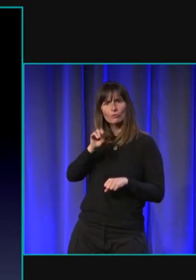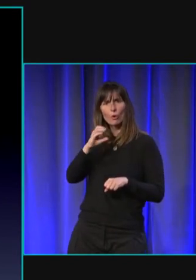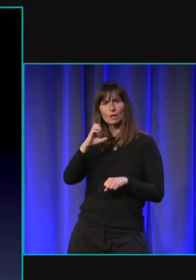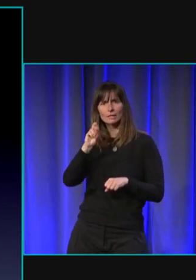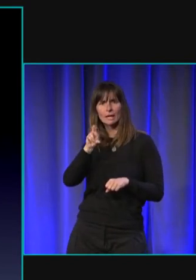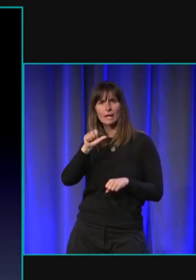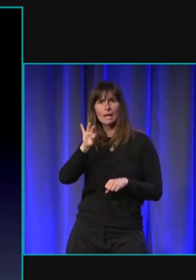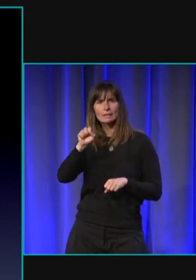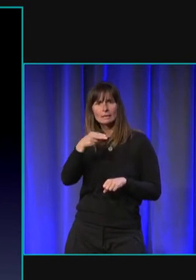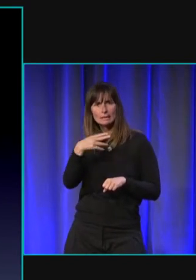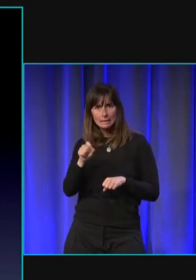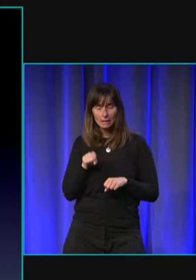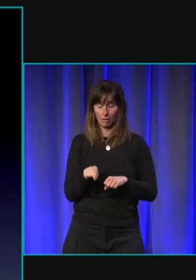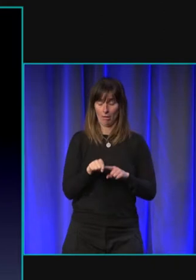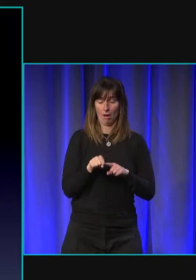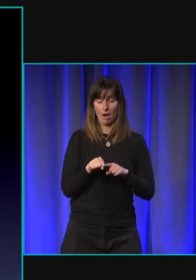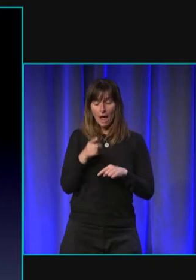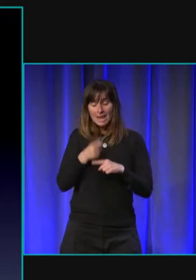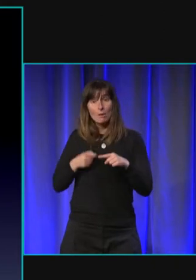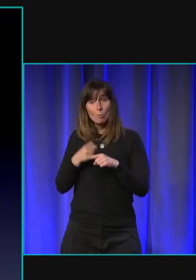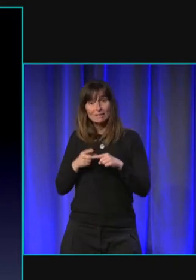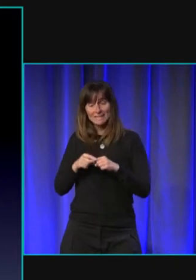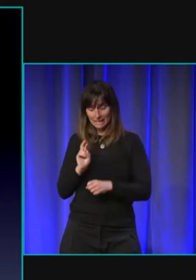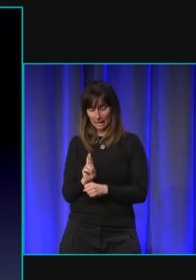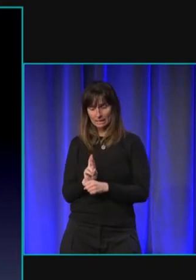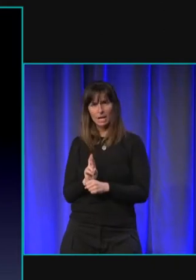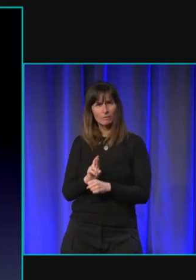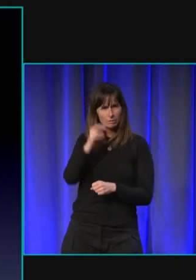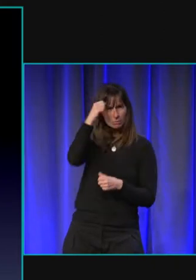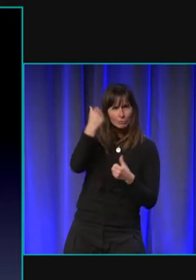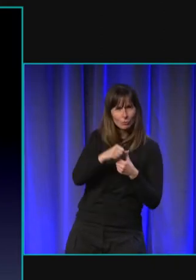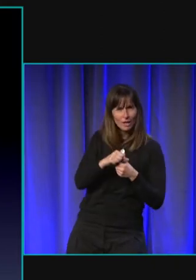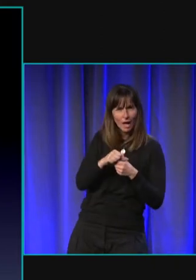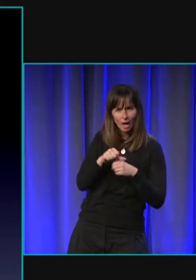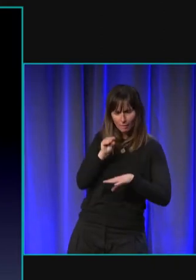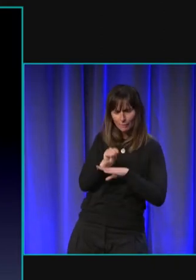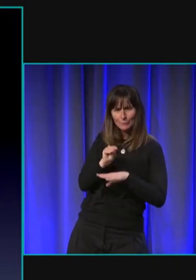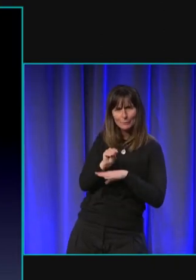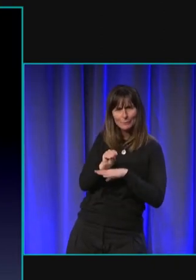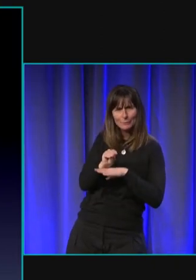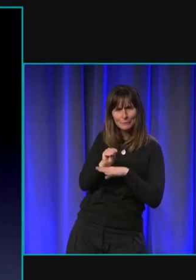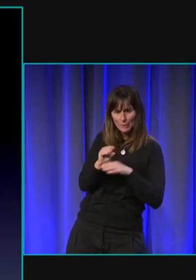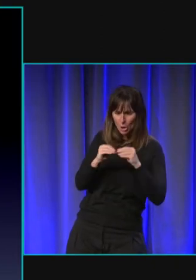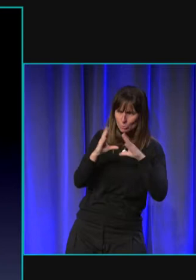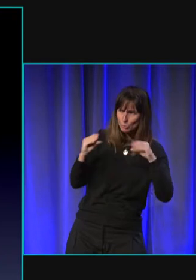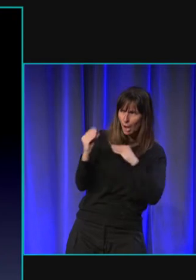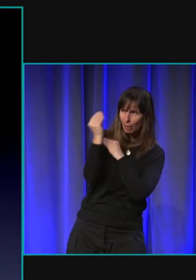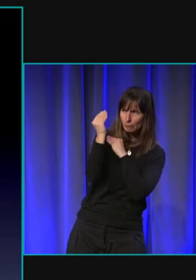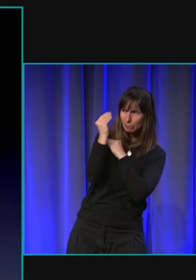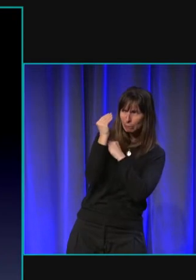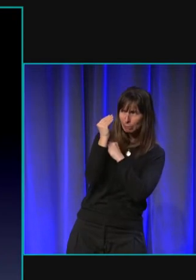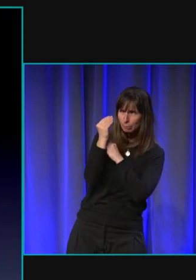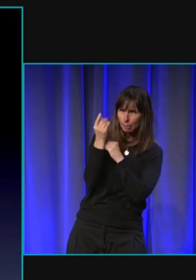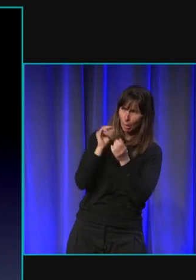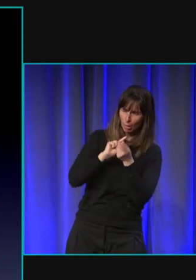des réserves en phosphocréatine. Hein, je vous rappelle que la phosphocréatine, c'est le substrat directement utilisable par le muscle pour former la